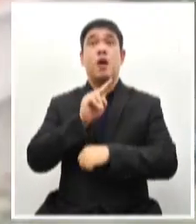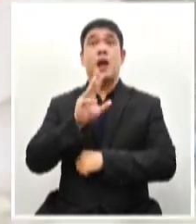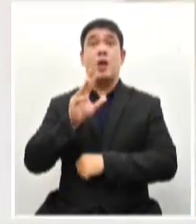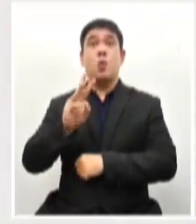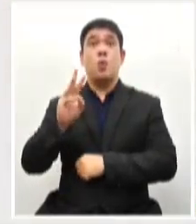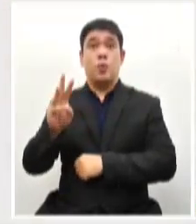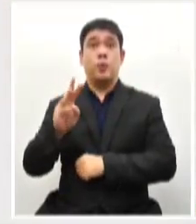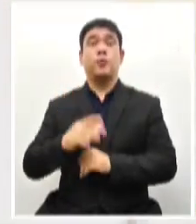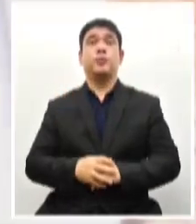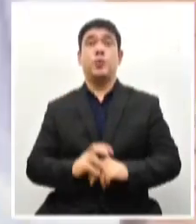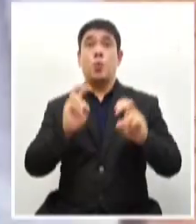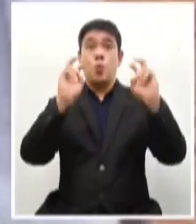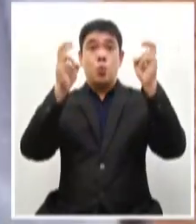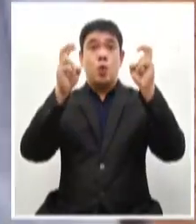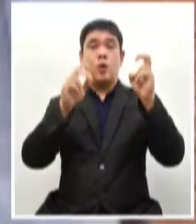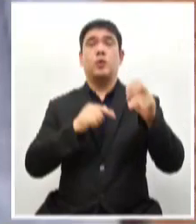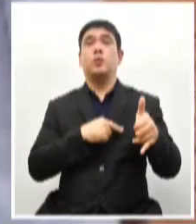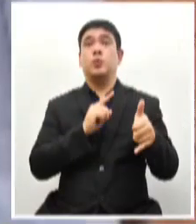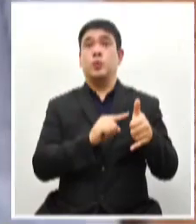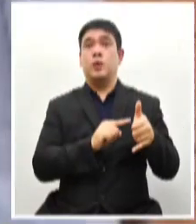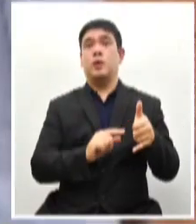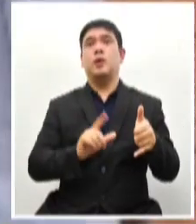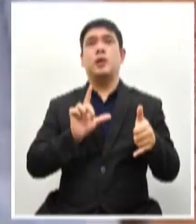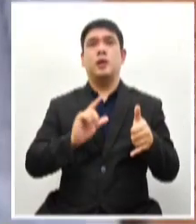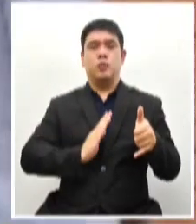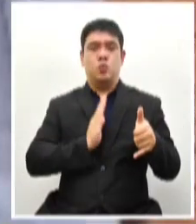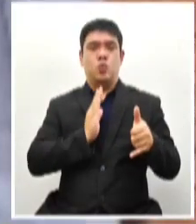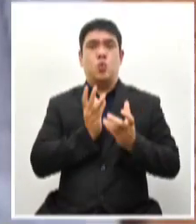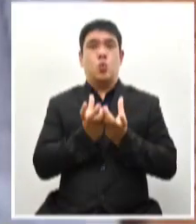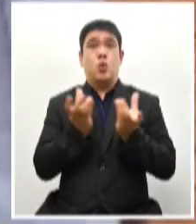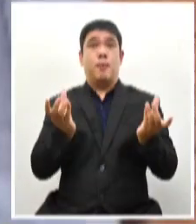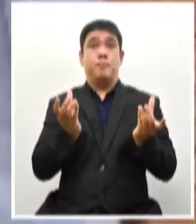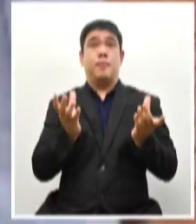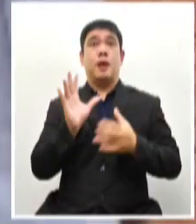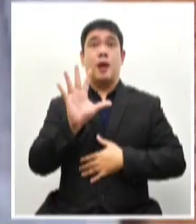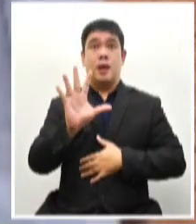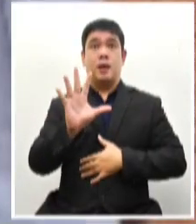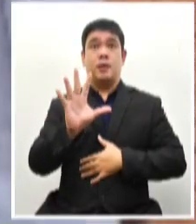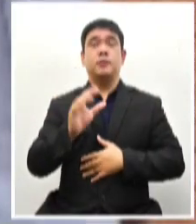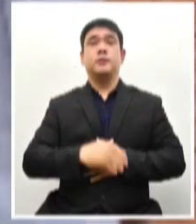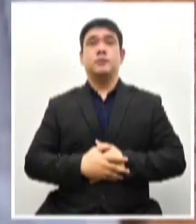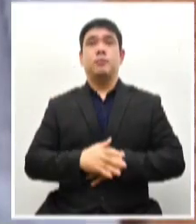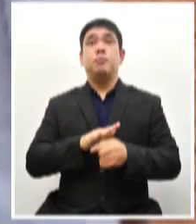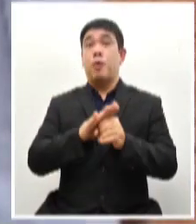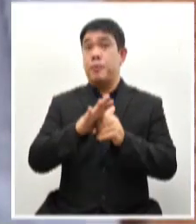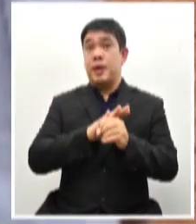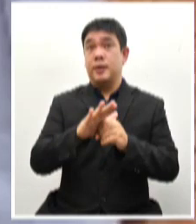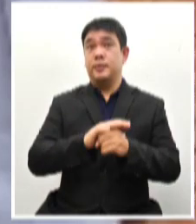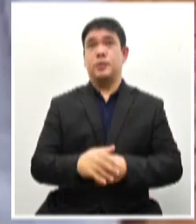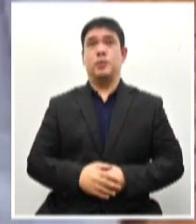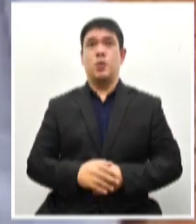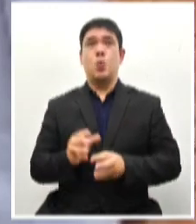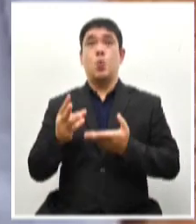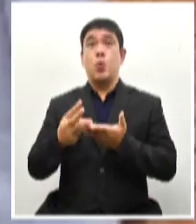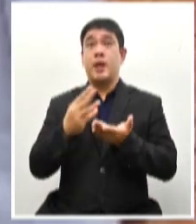ที่ว่านายเลิศสุขเกษมได้ปฏิบัติตนตามหลักคุณธรรม5ประการพอเพียงมีวินั